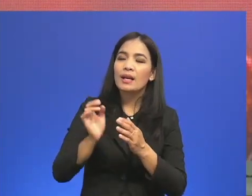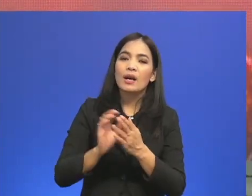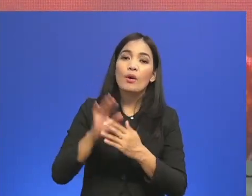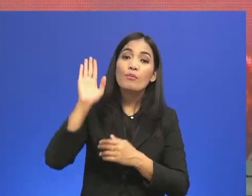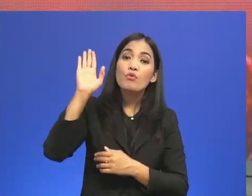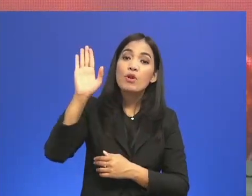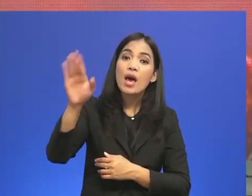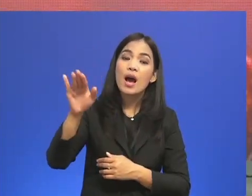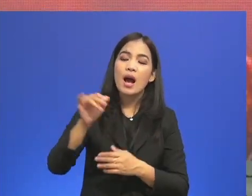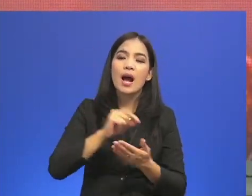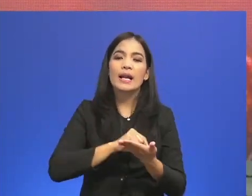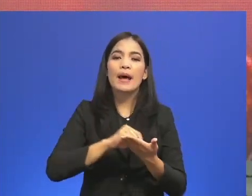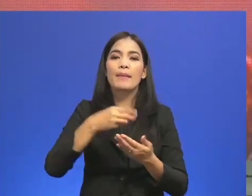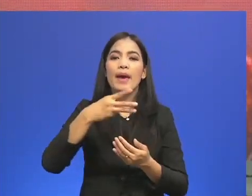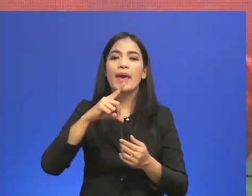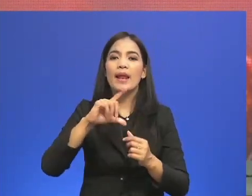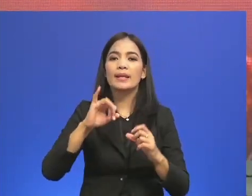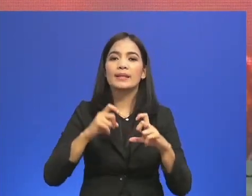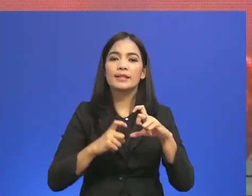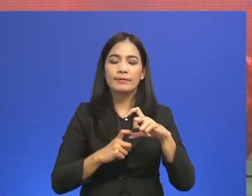yang setia,